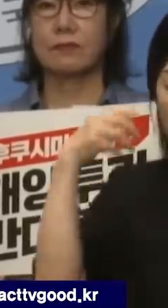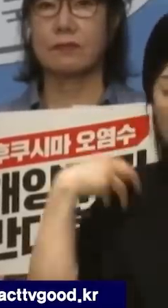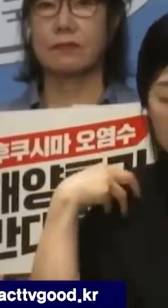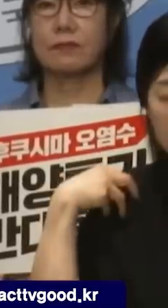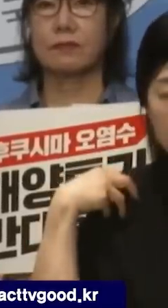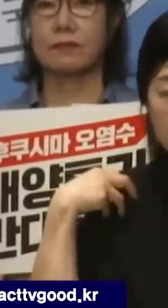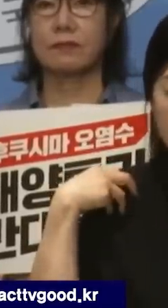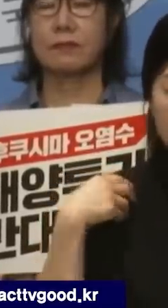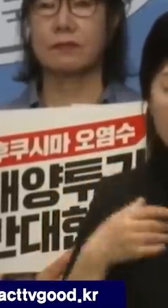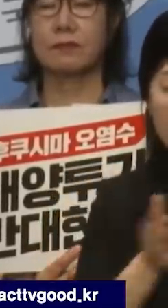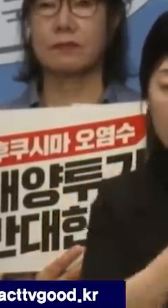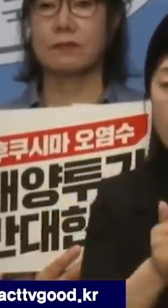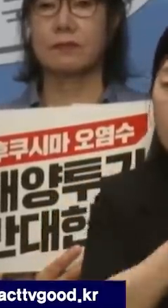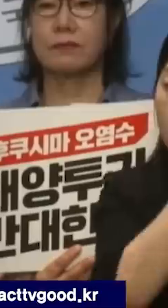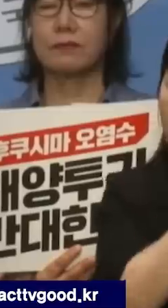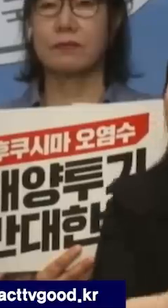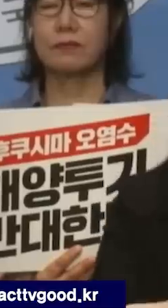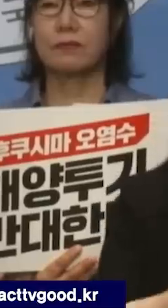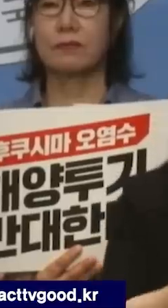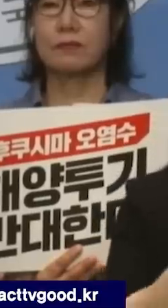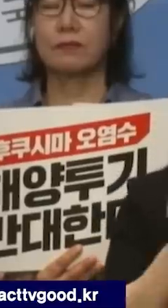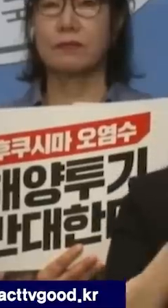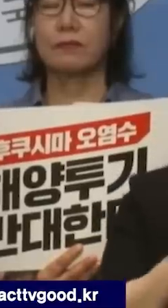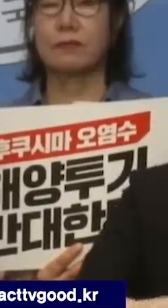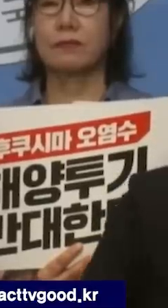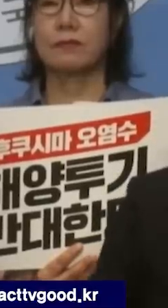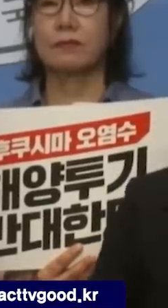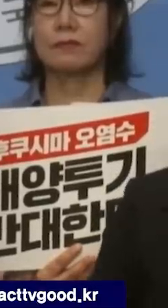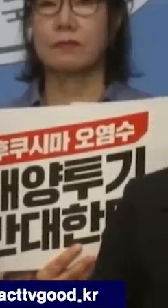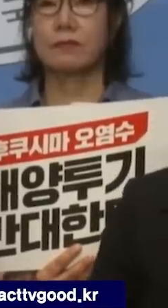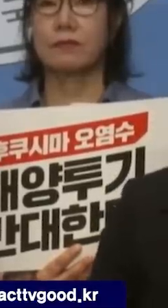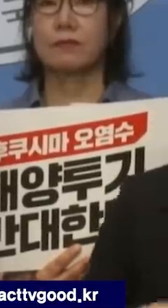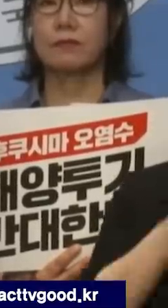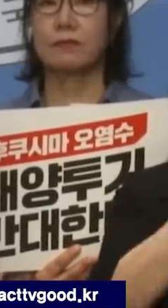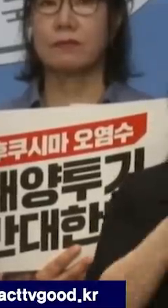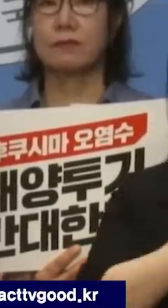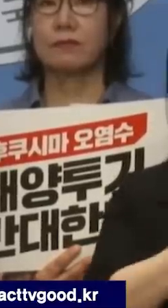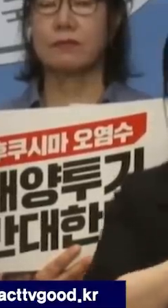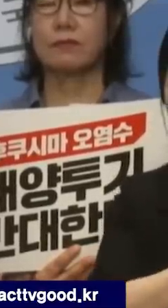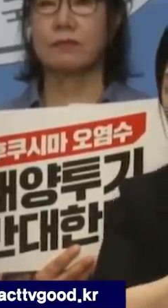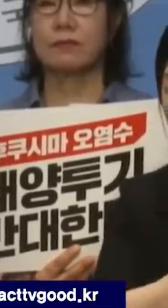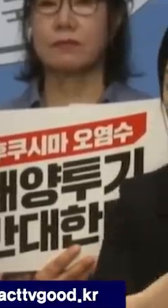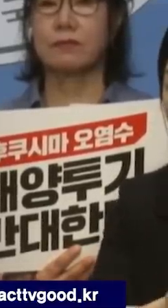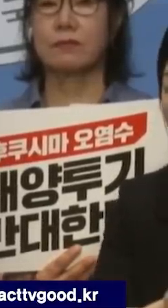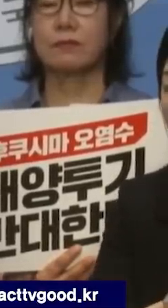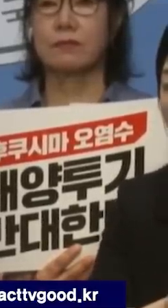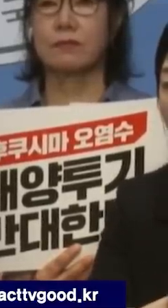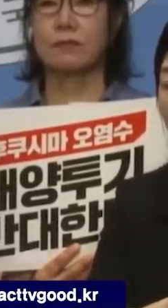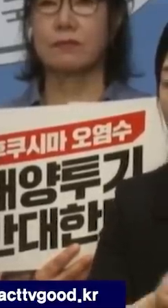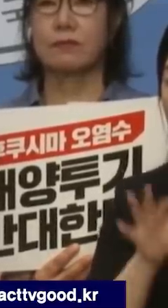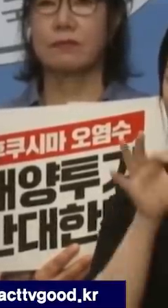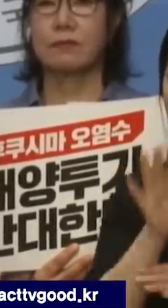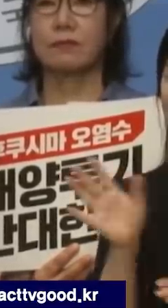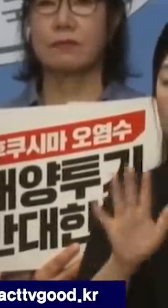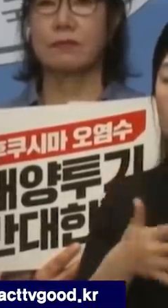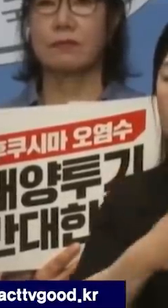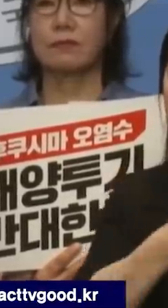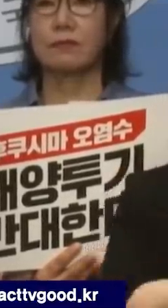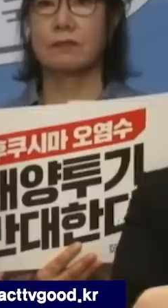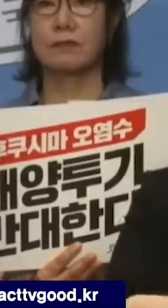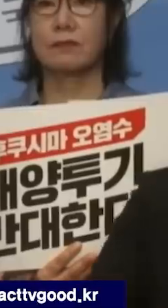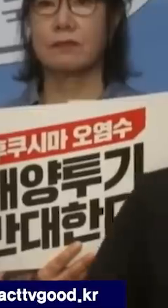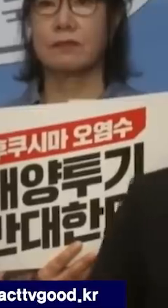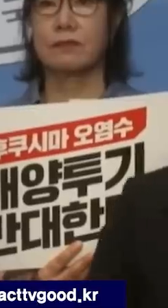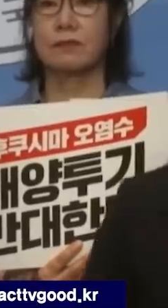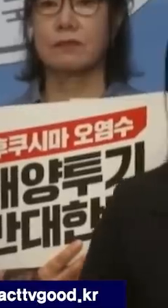한국 어민들이 동의한 것으로 알 것입니다. 불안한 국민들은 벌써부터 지갑을 닫고 있습니다.